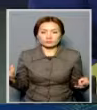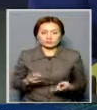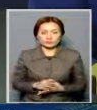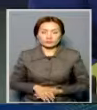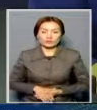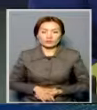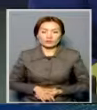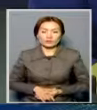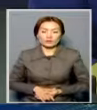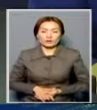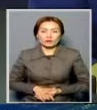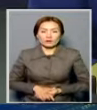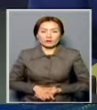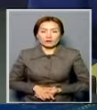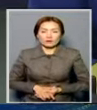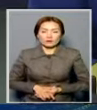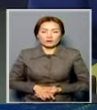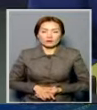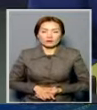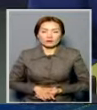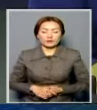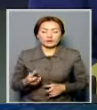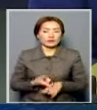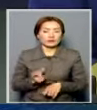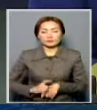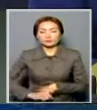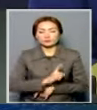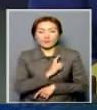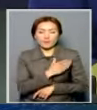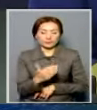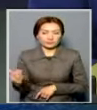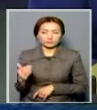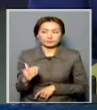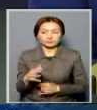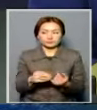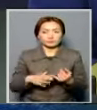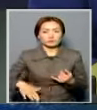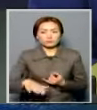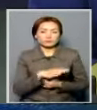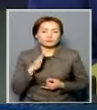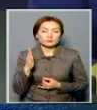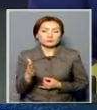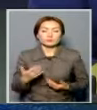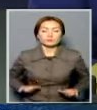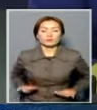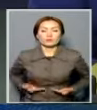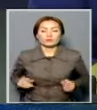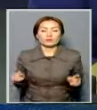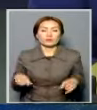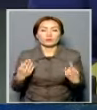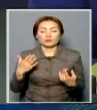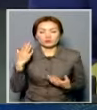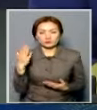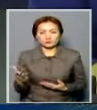интегрированные мы очень надеемся что она вашей благодатной земле приживется и методика и будет